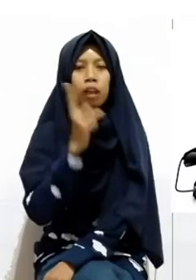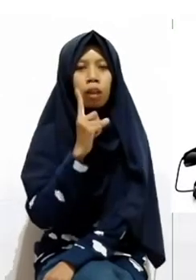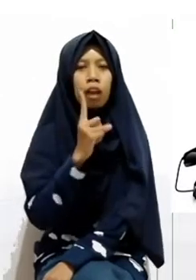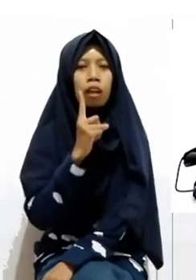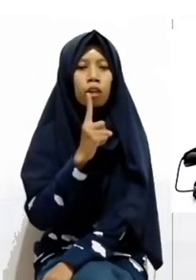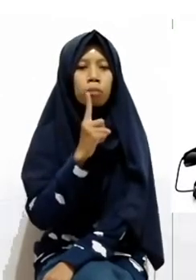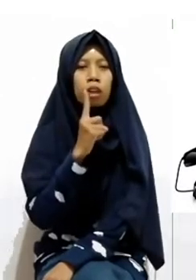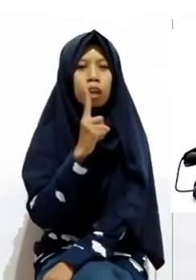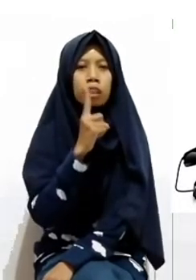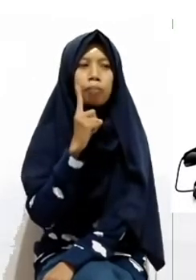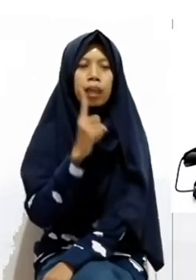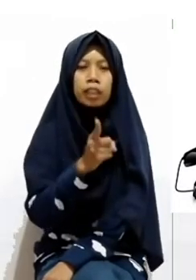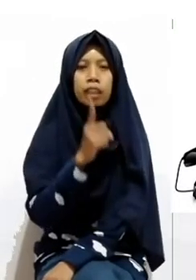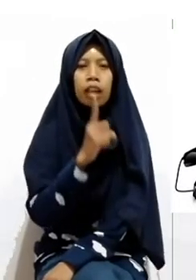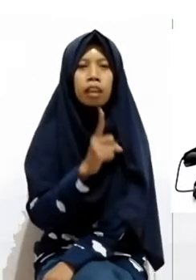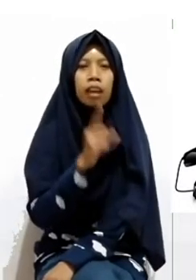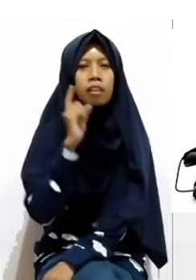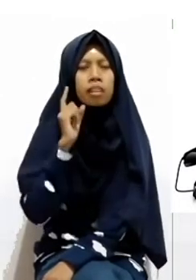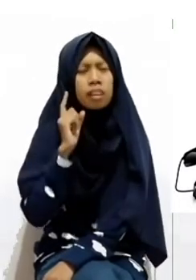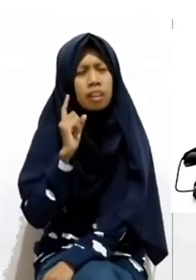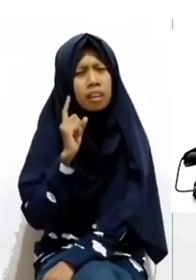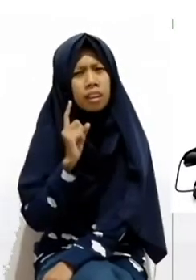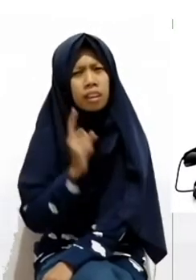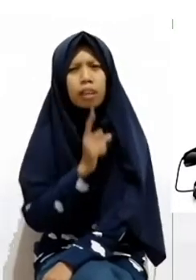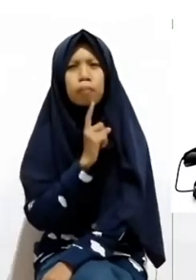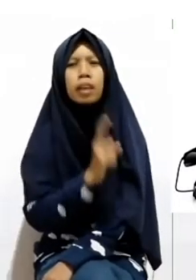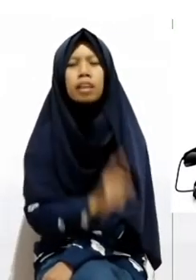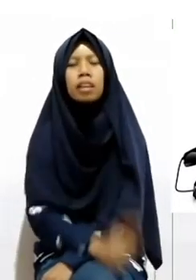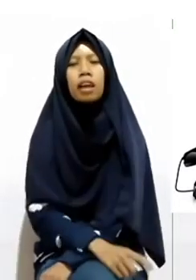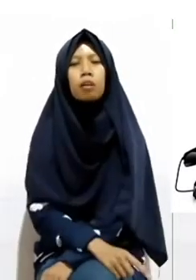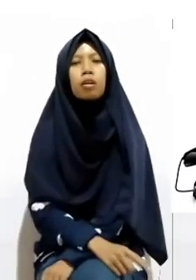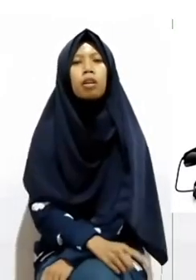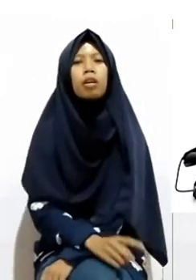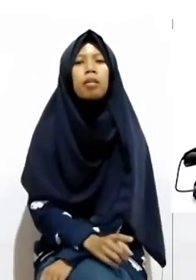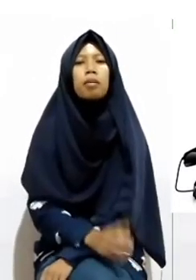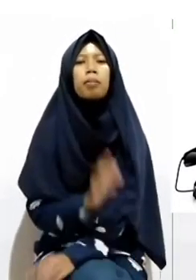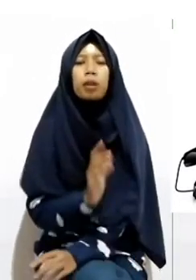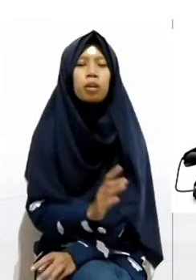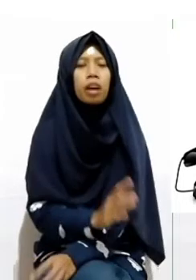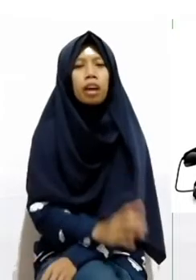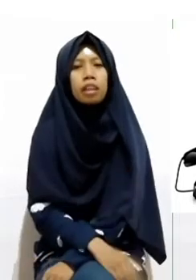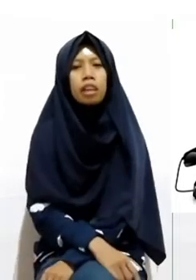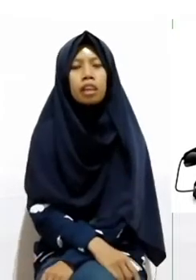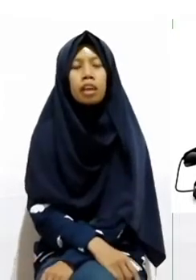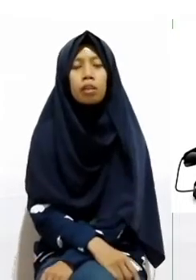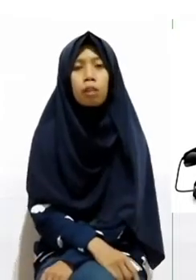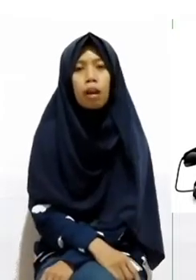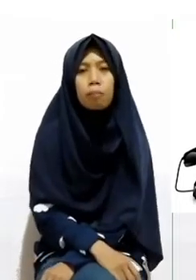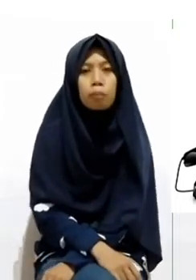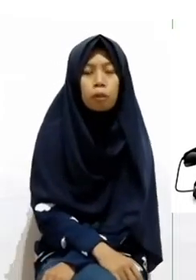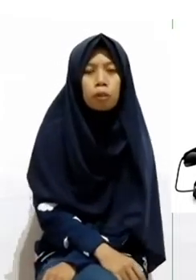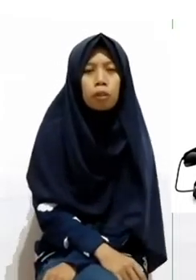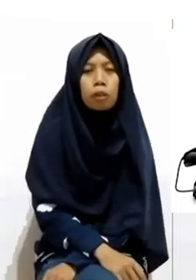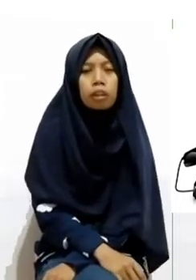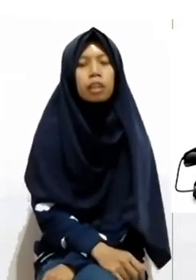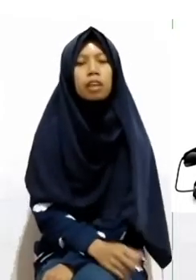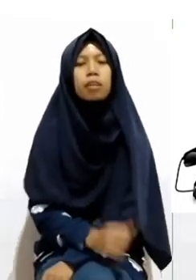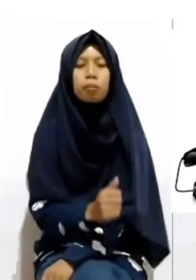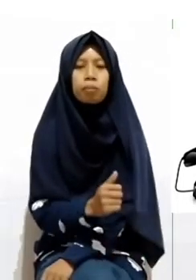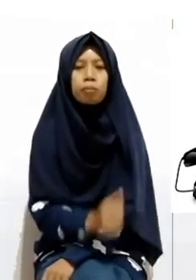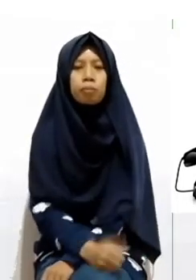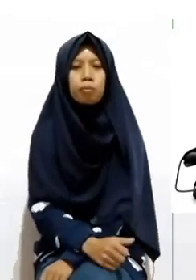satu alat komunikasi Pasti kalian senang banget kalau menggunakannya yaitu